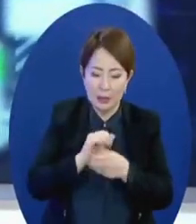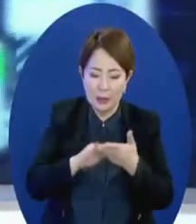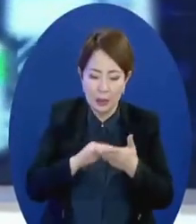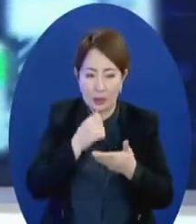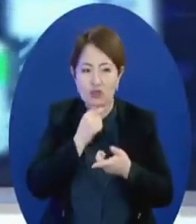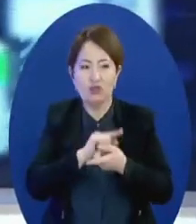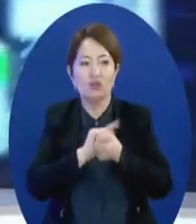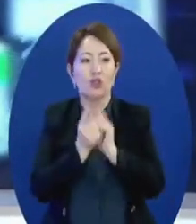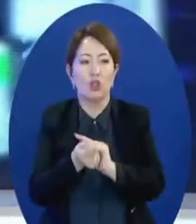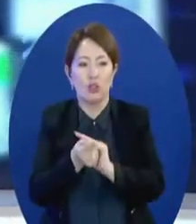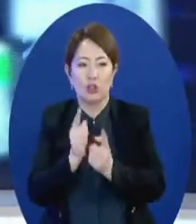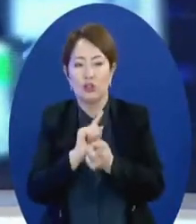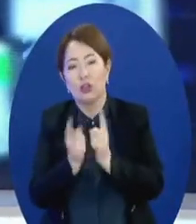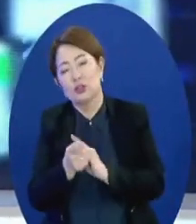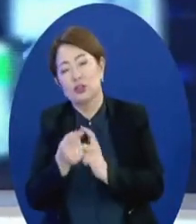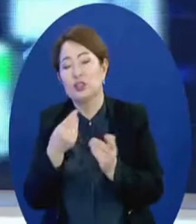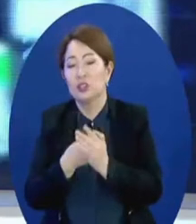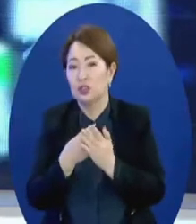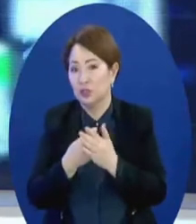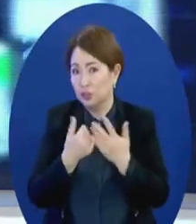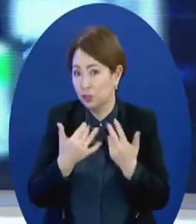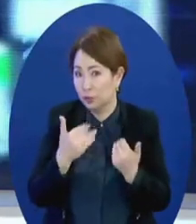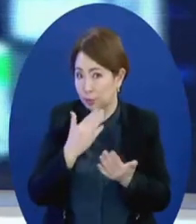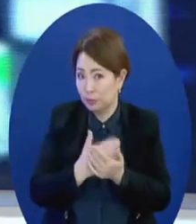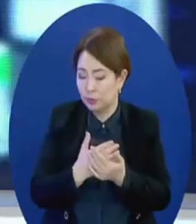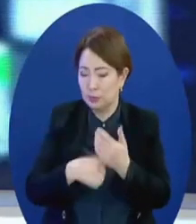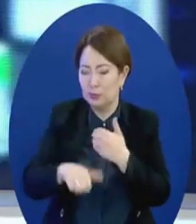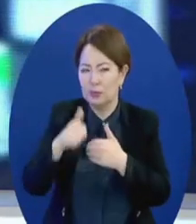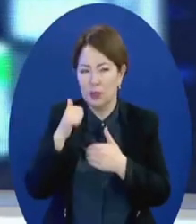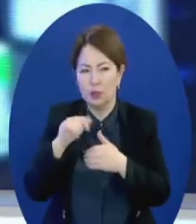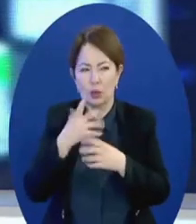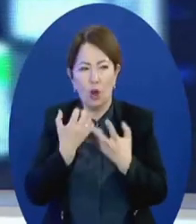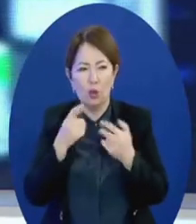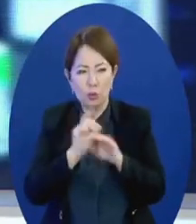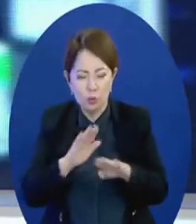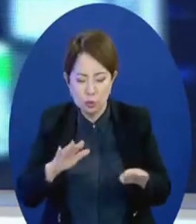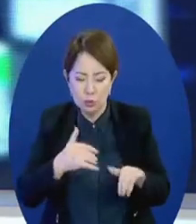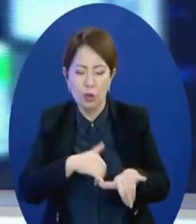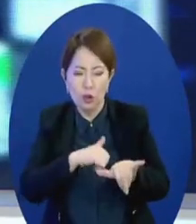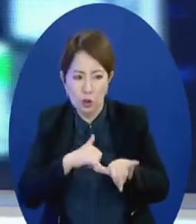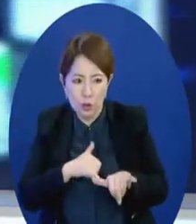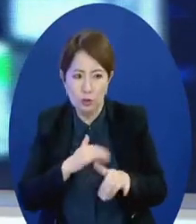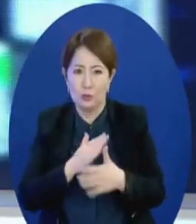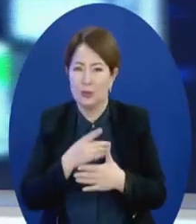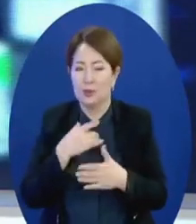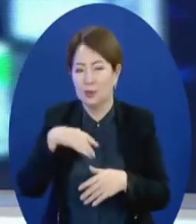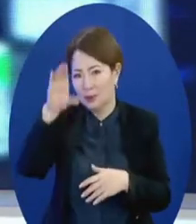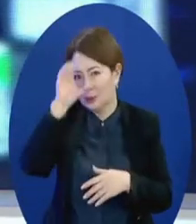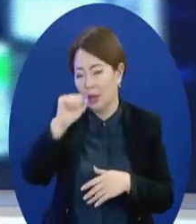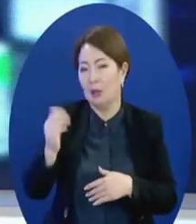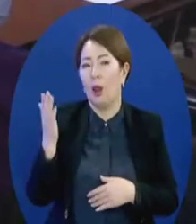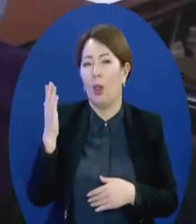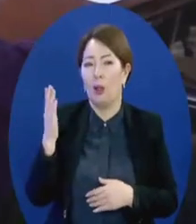байтал дараагийн хүн нь томилогддог жишээ бий. Үүний цаана бидний хойч үе хохирч үлдэж байгааг үе үеийн сайд нар хэлж